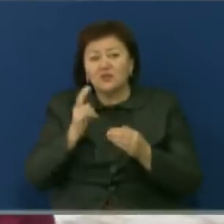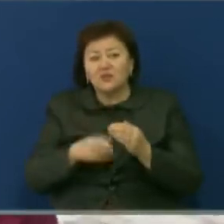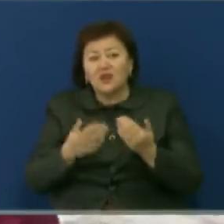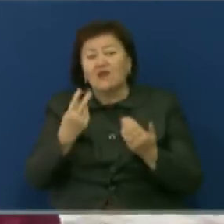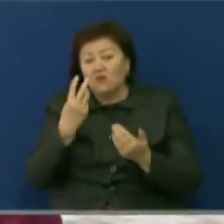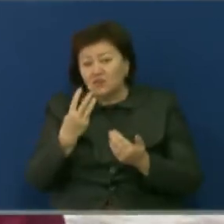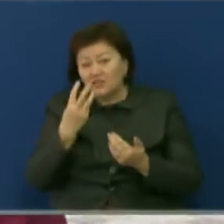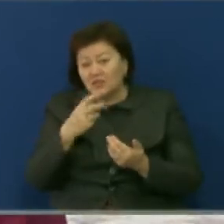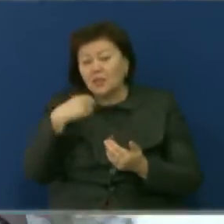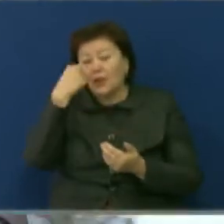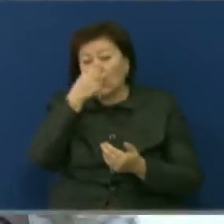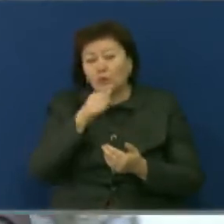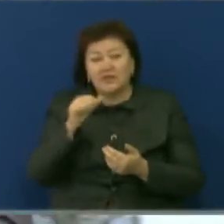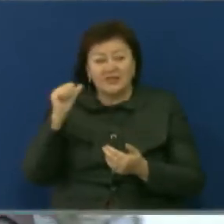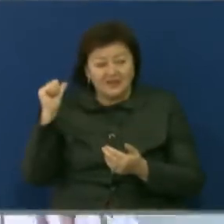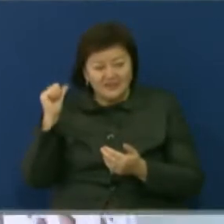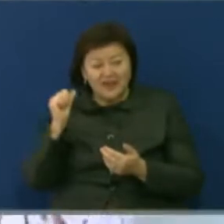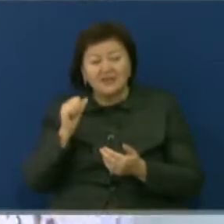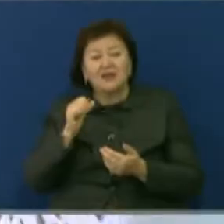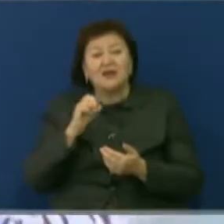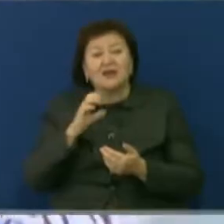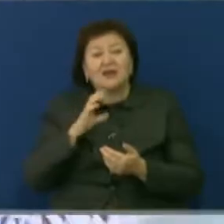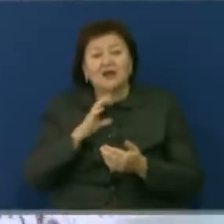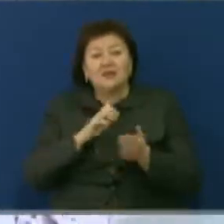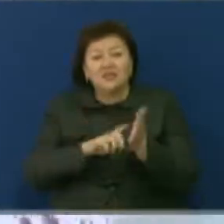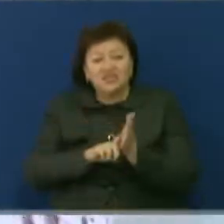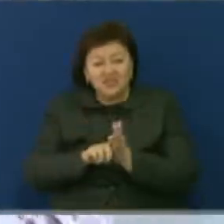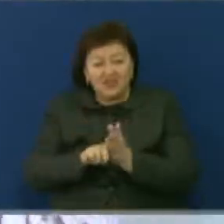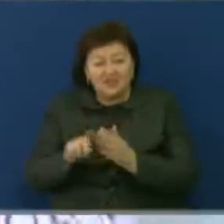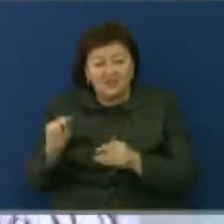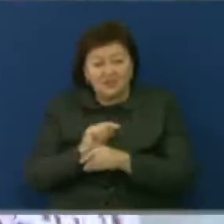мына басталғалы. Мен күтіп отырмын. Баламен коляскамен